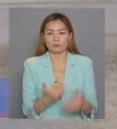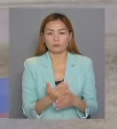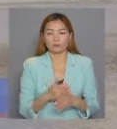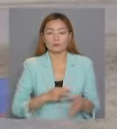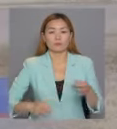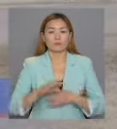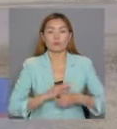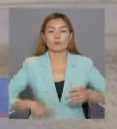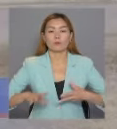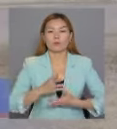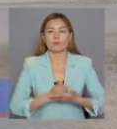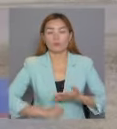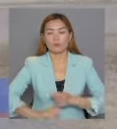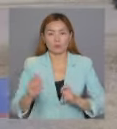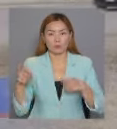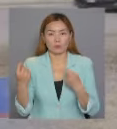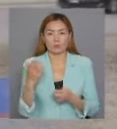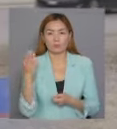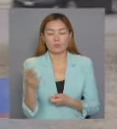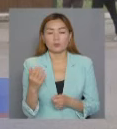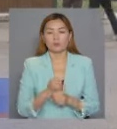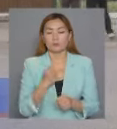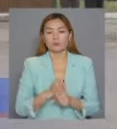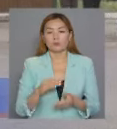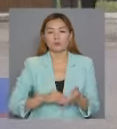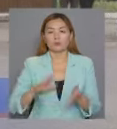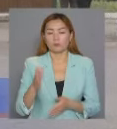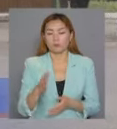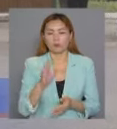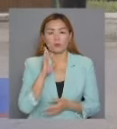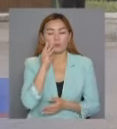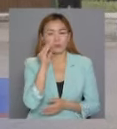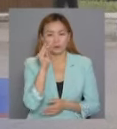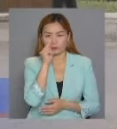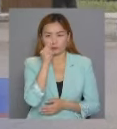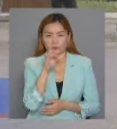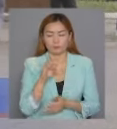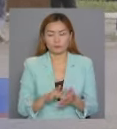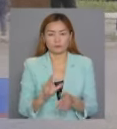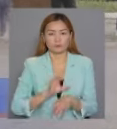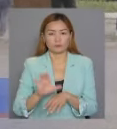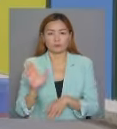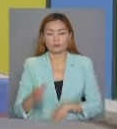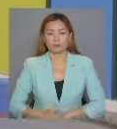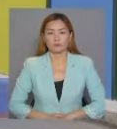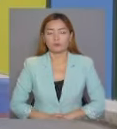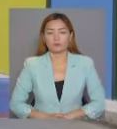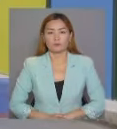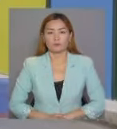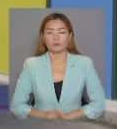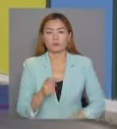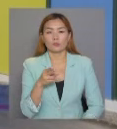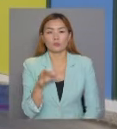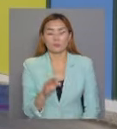Отходы собираются и направляются на перерабатывающие заводы, расположенные в городах Алматы и Шымкент. Это